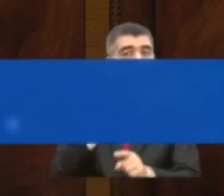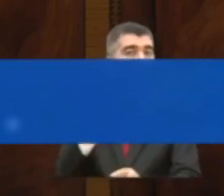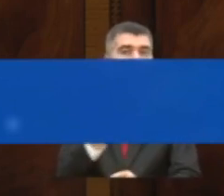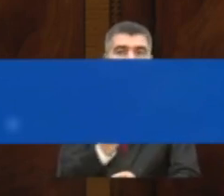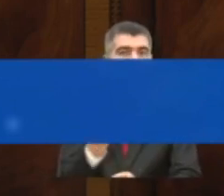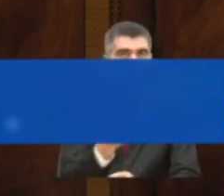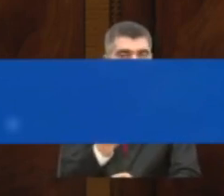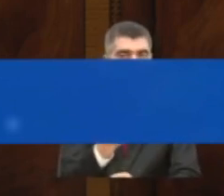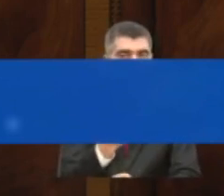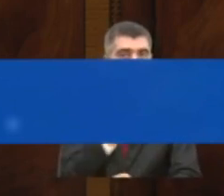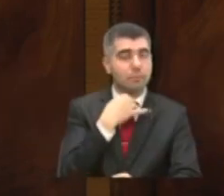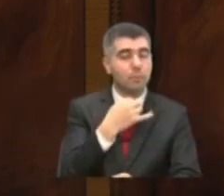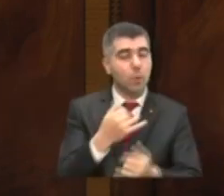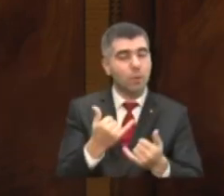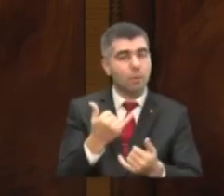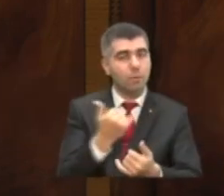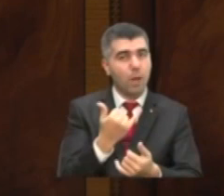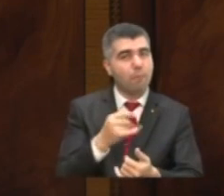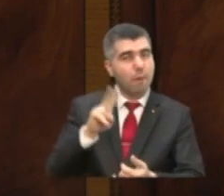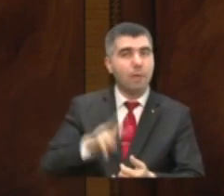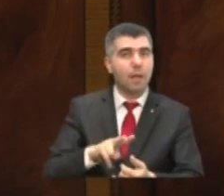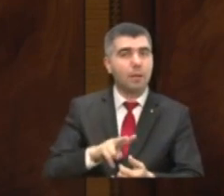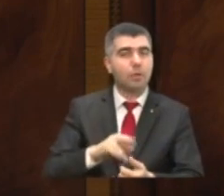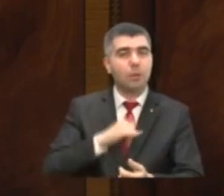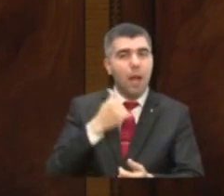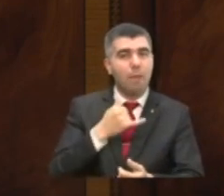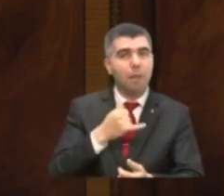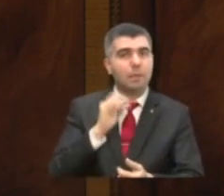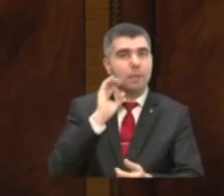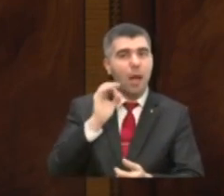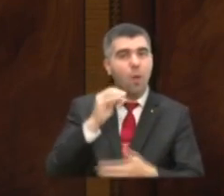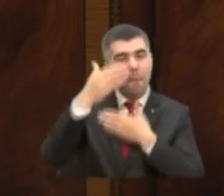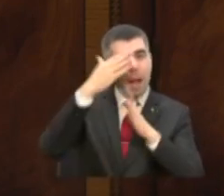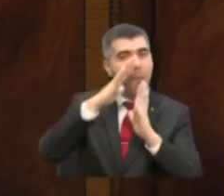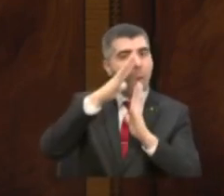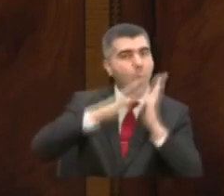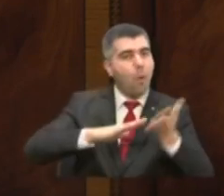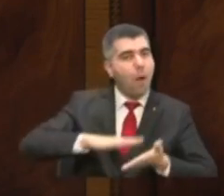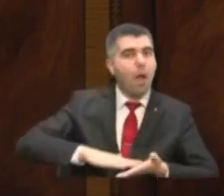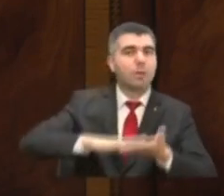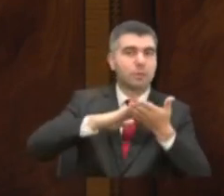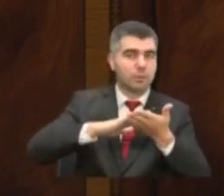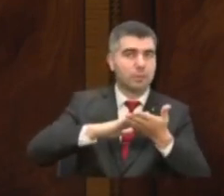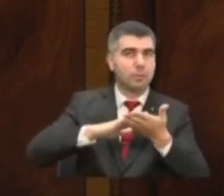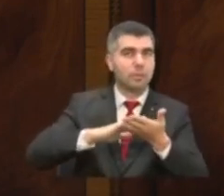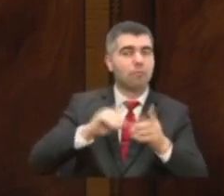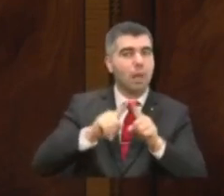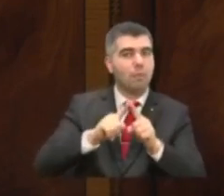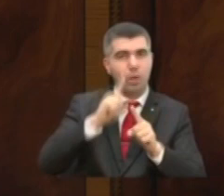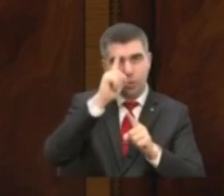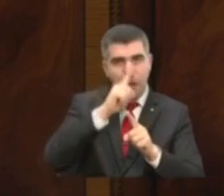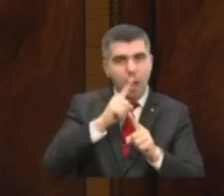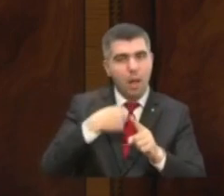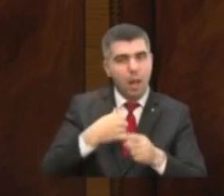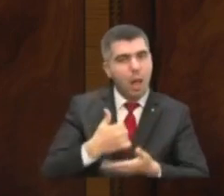أيها الشباب رأس المال المغرب. نتمنى إن شاء الله أن تساهموا بطريقة فاعلة في وطنكم، وأن نفتح لكم المجال